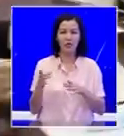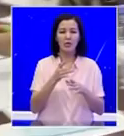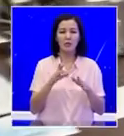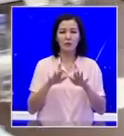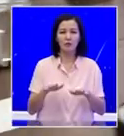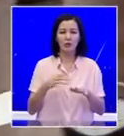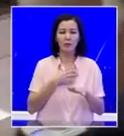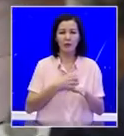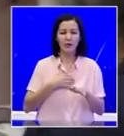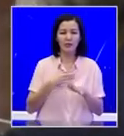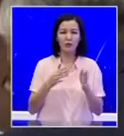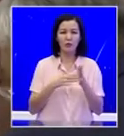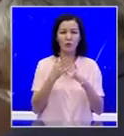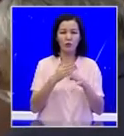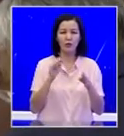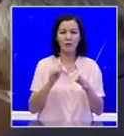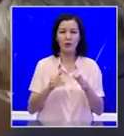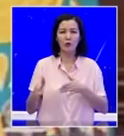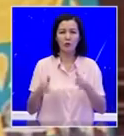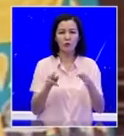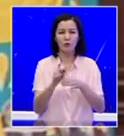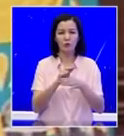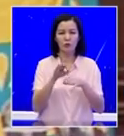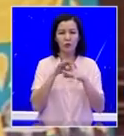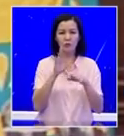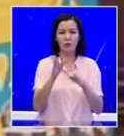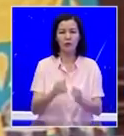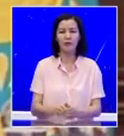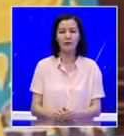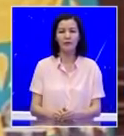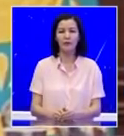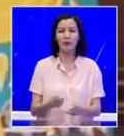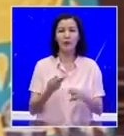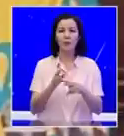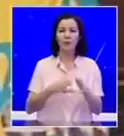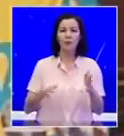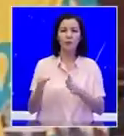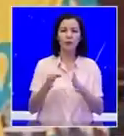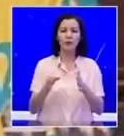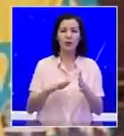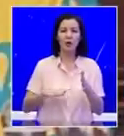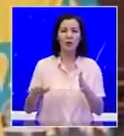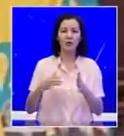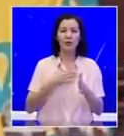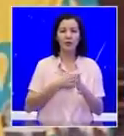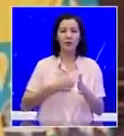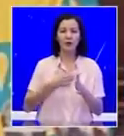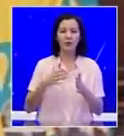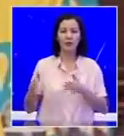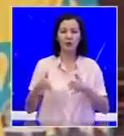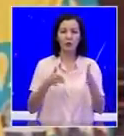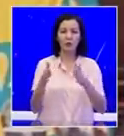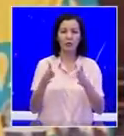жергілікті маңыздағы 9,5 шақырым жол жөнделеді. Бұл облыстық және аудандық маңызы бар